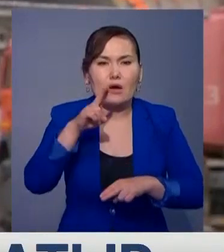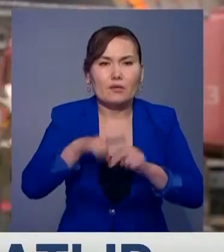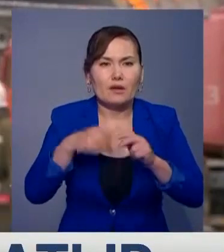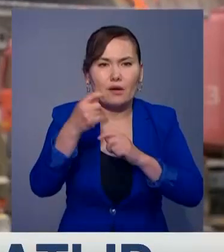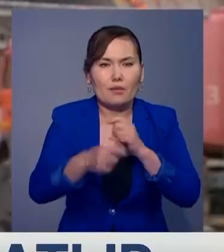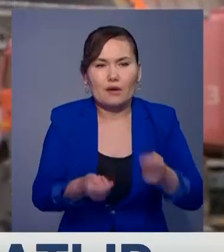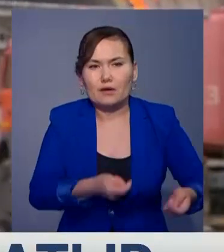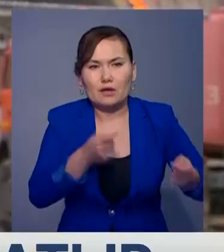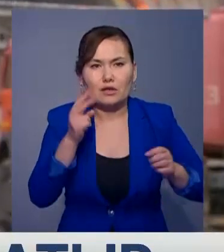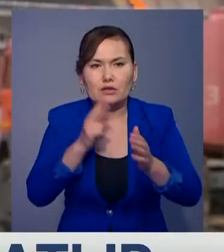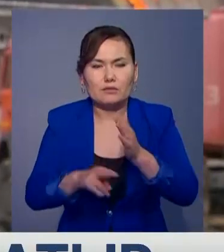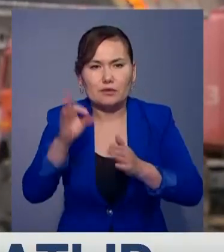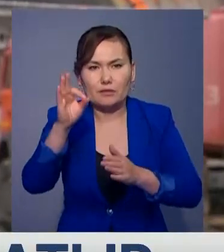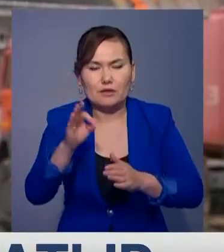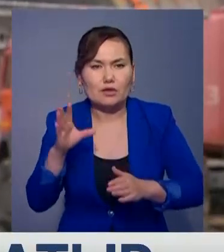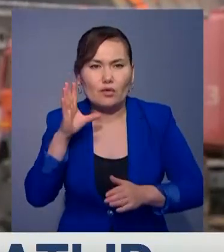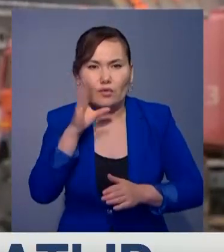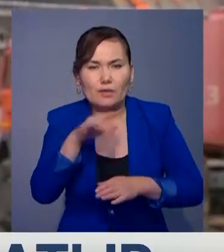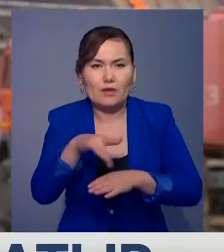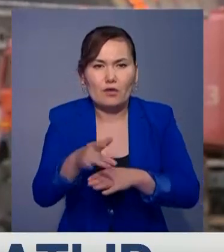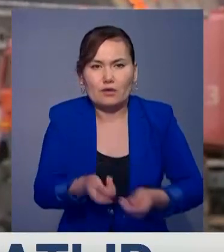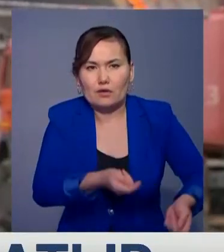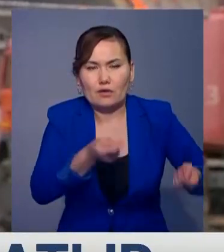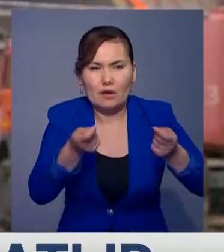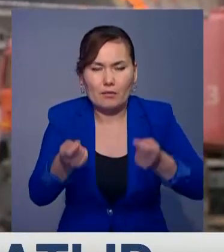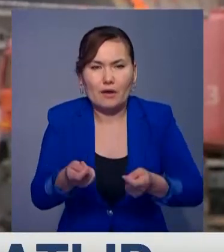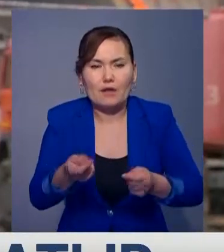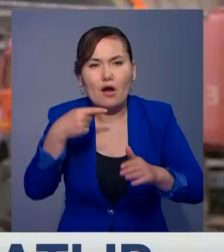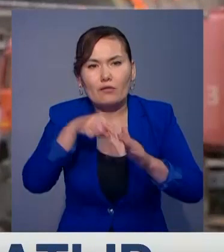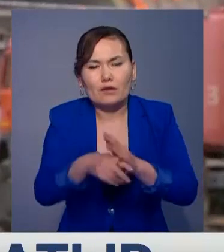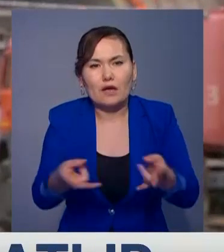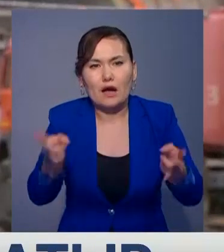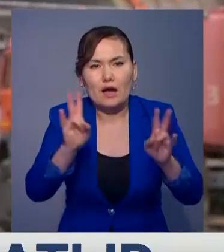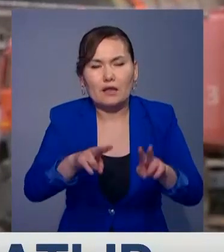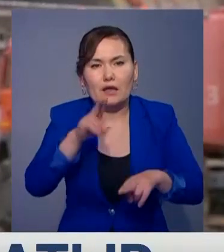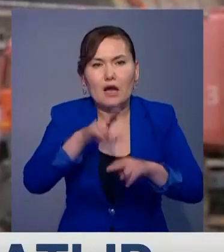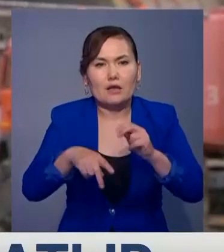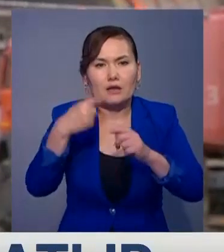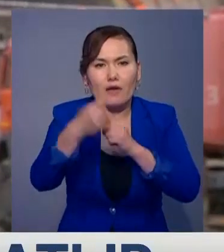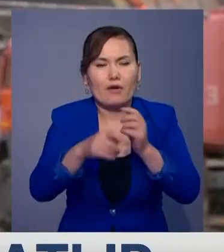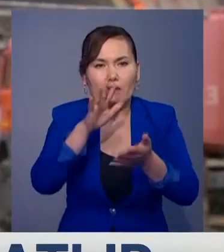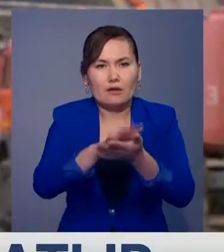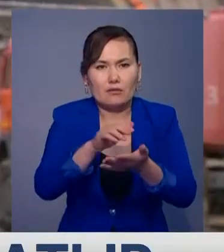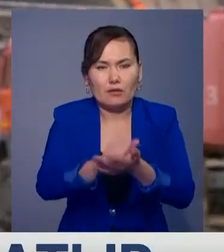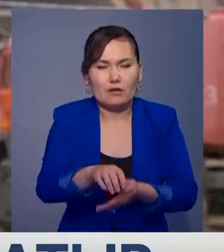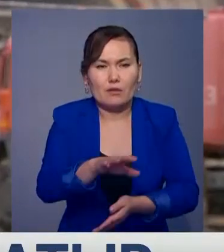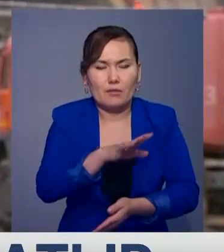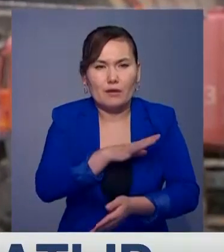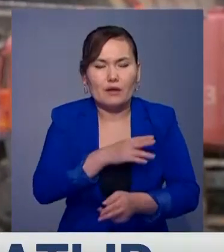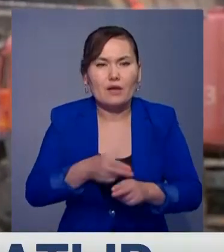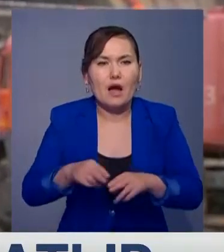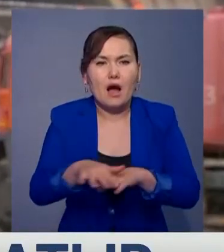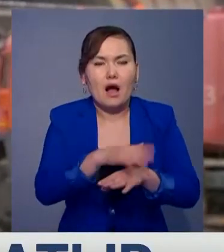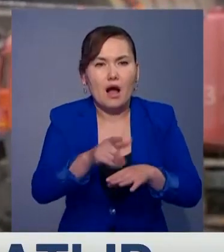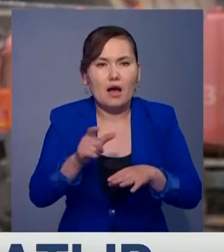70% шығарып үлгердік, бірақ қалған товар өртеніп кетті. Бірақ енді өрт сөндірушілердің көмегімен және де халықтың